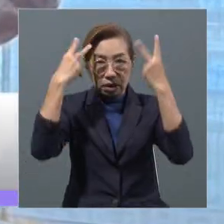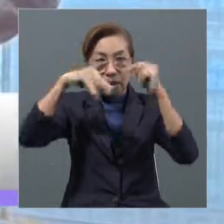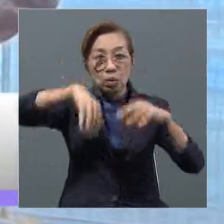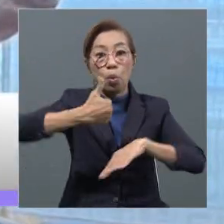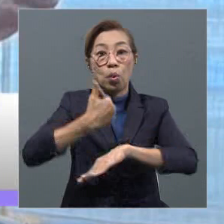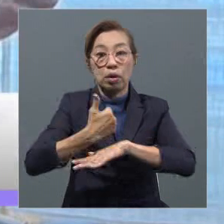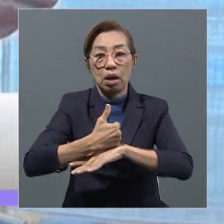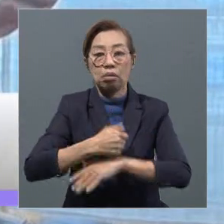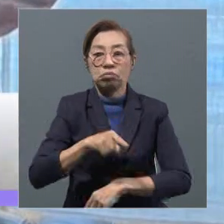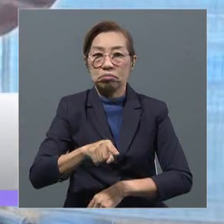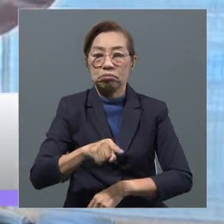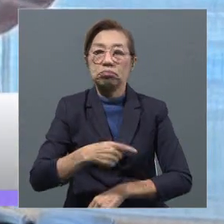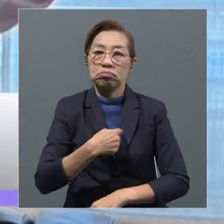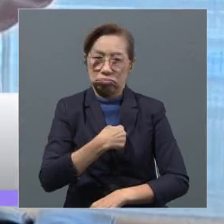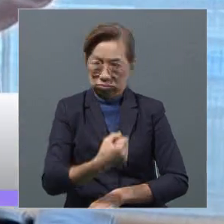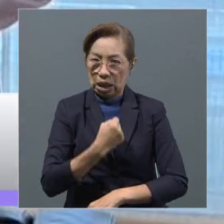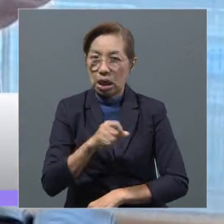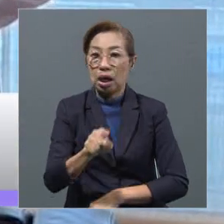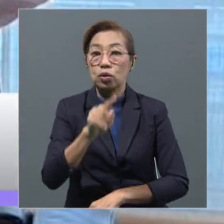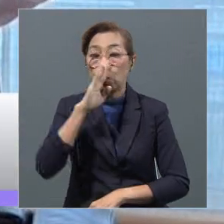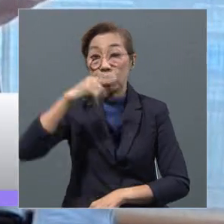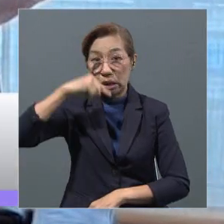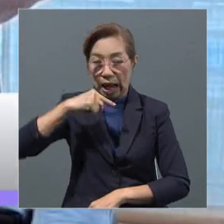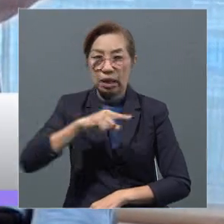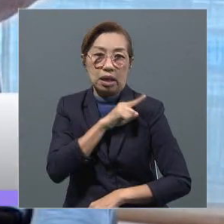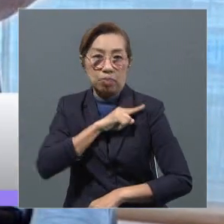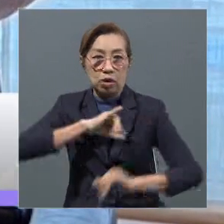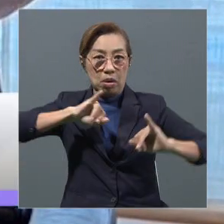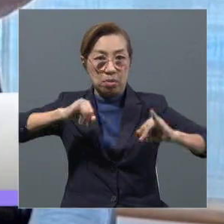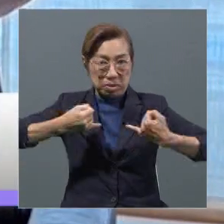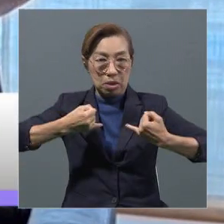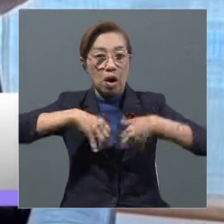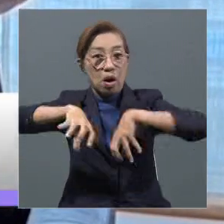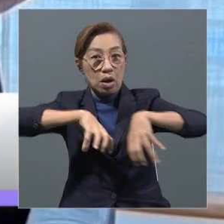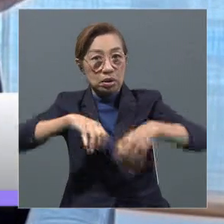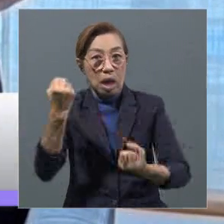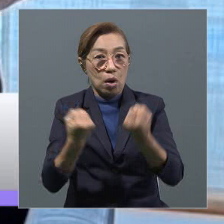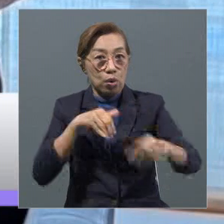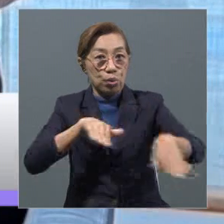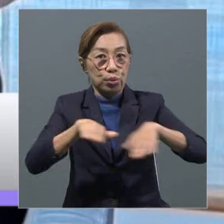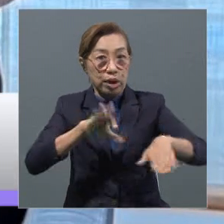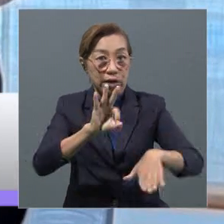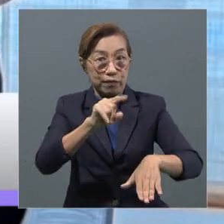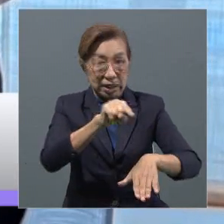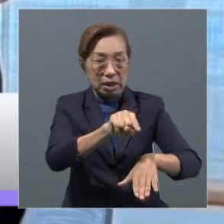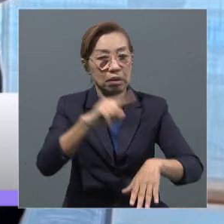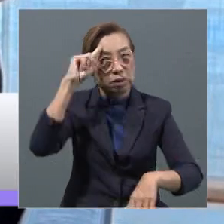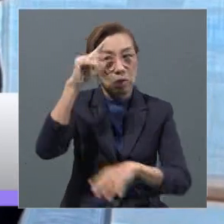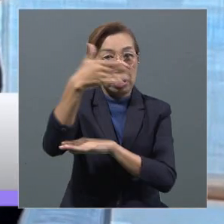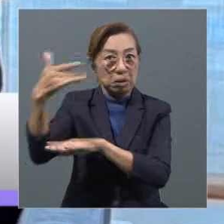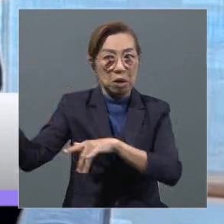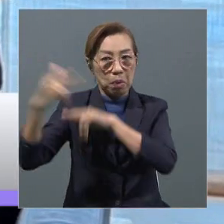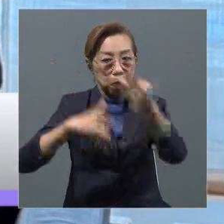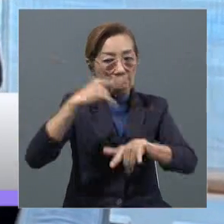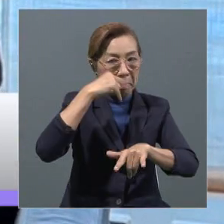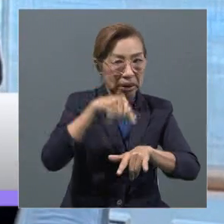กรัฐมนตรีได้แสดงความเชื่อมั่นบอกว่าหากไทยได้เป็นเจ้าภาพในการจัดการแข่งขันรถฟอร์มูล่าวันนอกจากดึงดูดนักท่องเที่ยวยัง